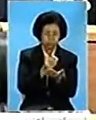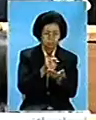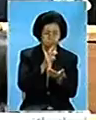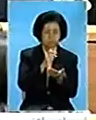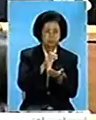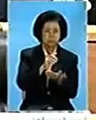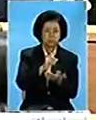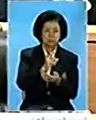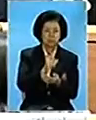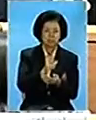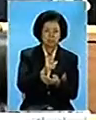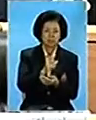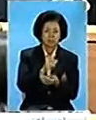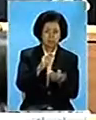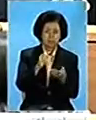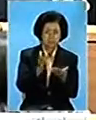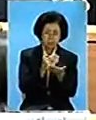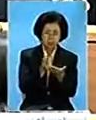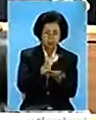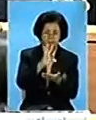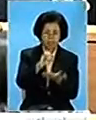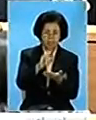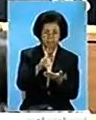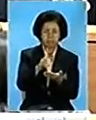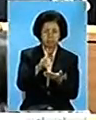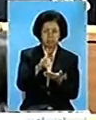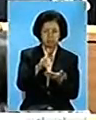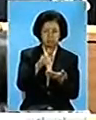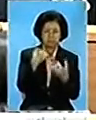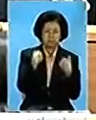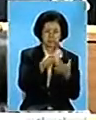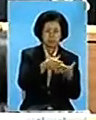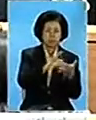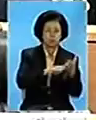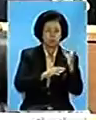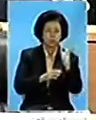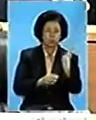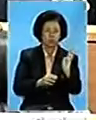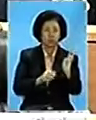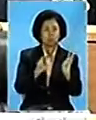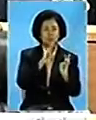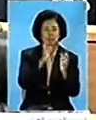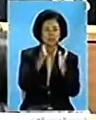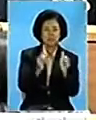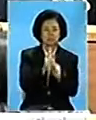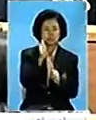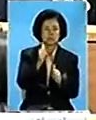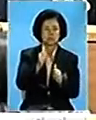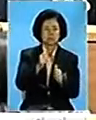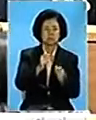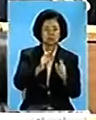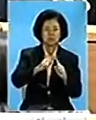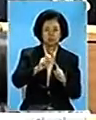า51ท่านมียุทธศาสตร์อยู่6ข้อนะครับใช้มากที่สุดก็คือยุทธศาสตร์ที่